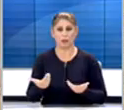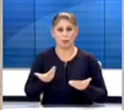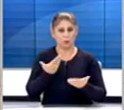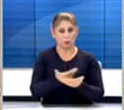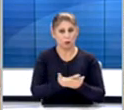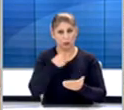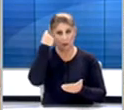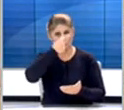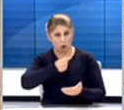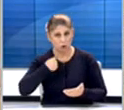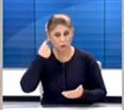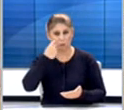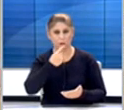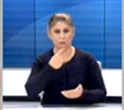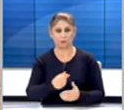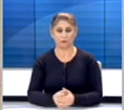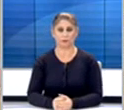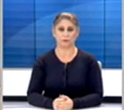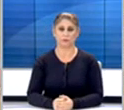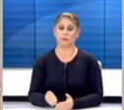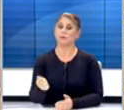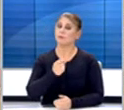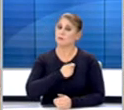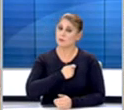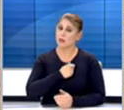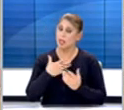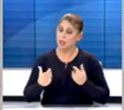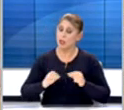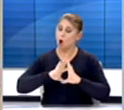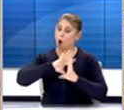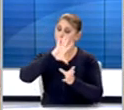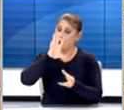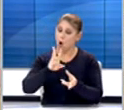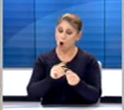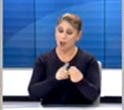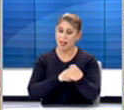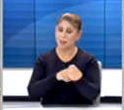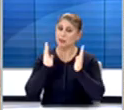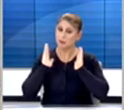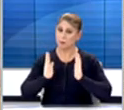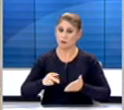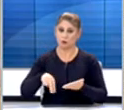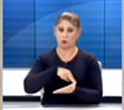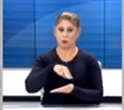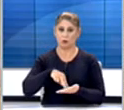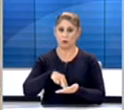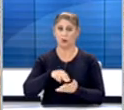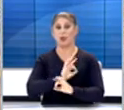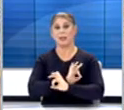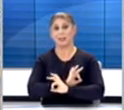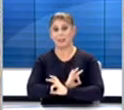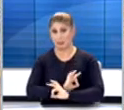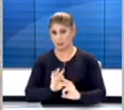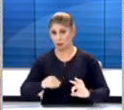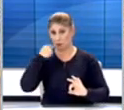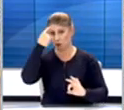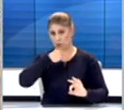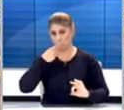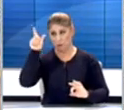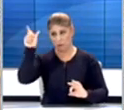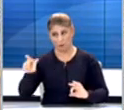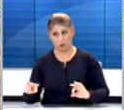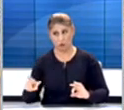ένα πρόσωπο το οποίο πιστεύουμε ότι έχει όλα τα εχέγγυα για να μπορεί να επιτελέσει αυτό το ρόλο και σίγουρα το πρόσωπο αυτό